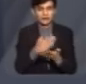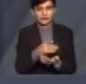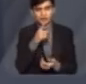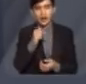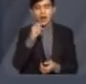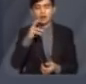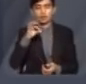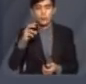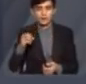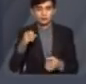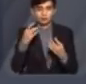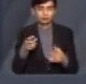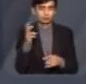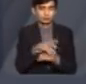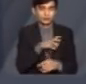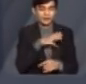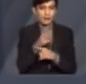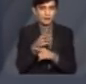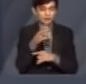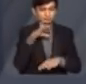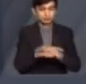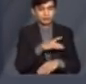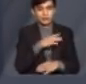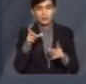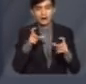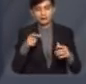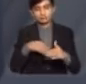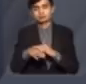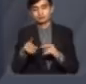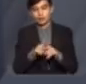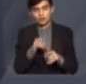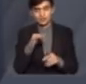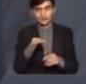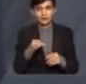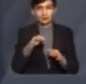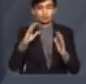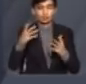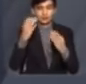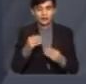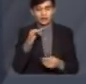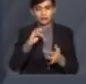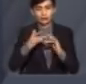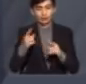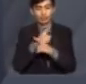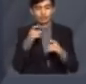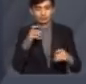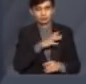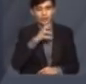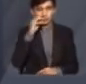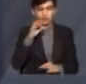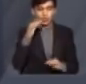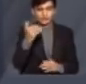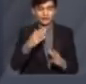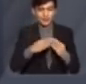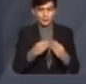в актобе кадр из видео камер запечатлевшие его выходящим из магазина недалеко от места происшествия попали в сеть в адрес мужчины его